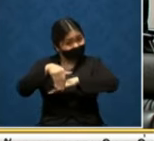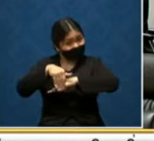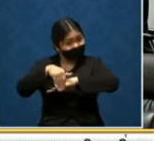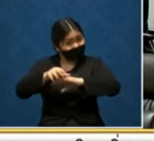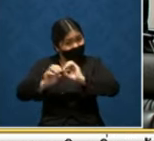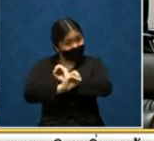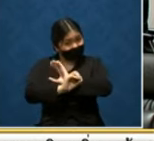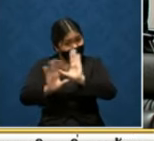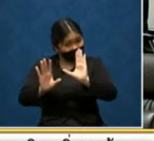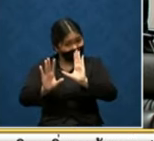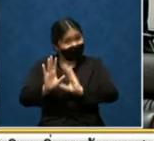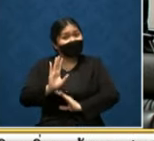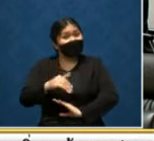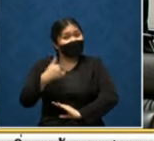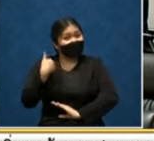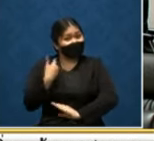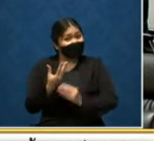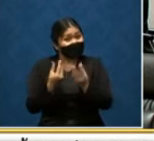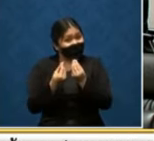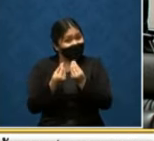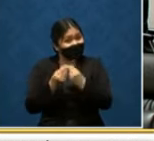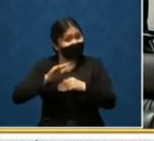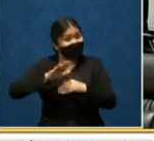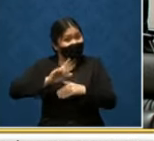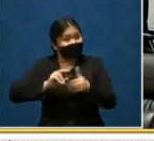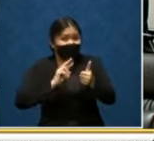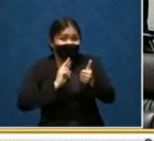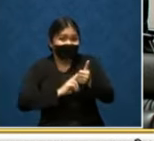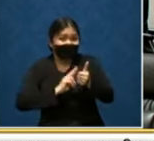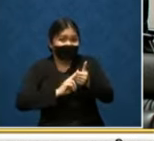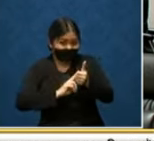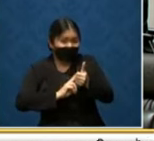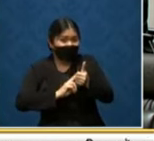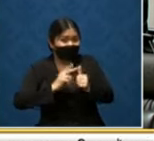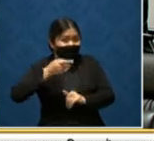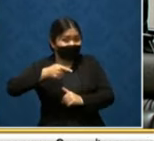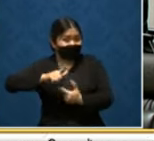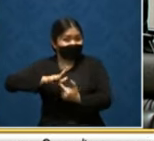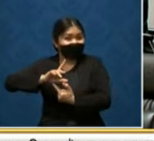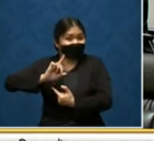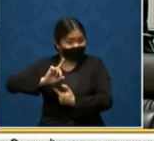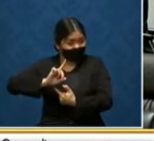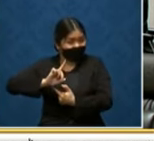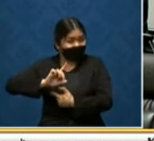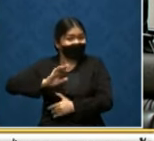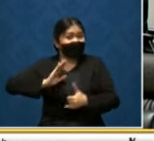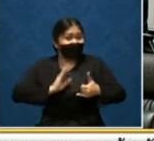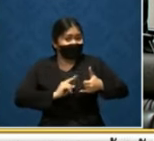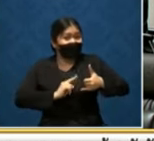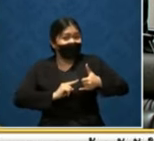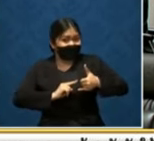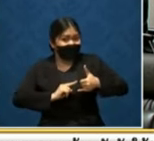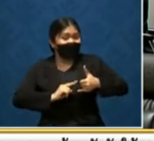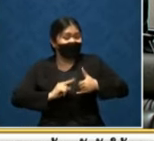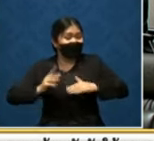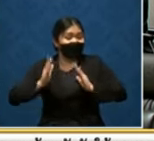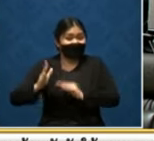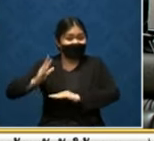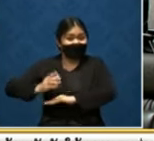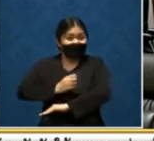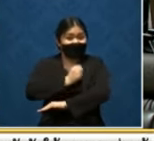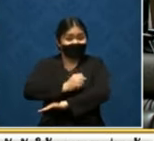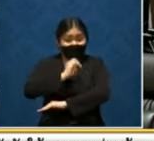เลขบัญชีชัดเจนว่าเป็นเลขบัญชีของรองปลัดเทศบาลข้าราชการในกระทรวงมหาดไทยท่านนั้นแล้วผู้รับเหมาก็บอก